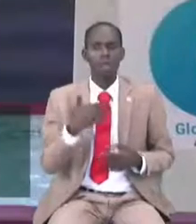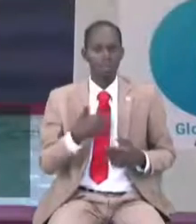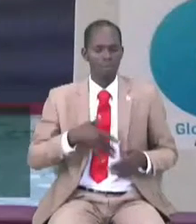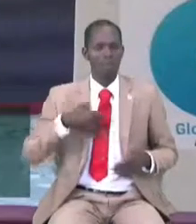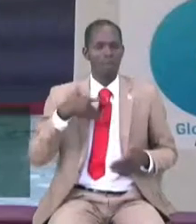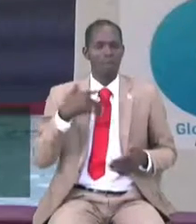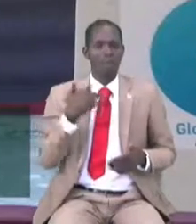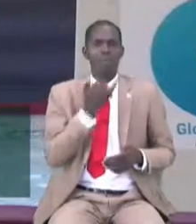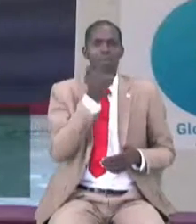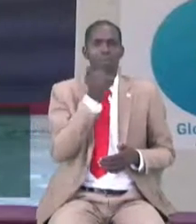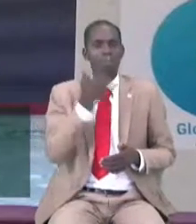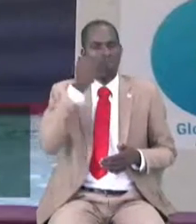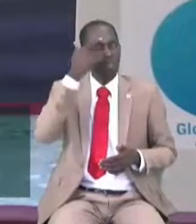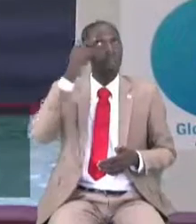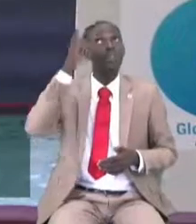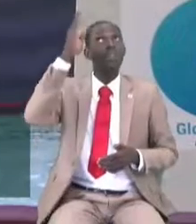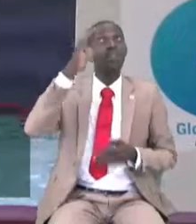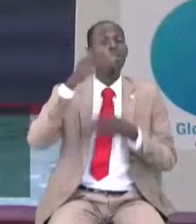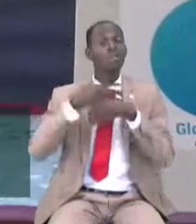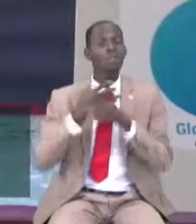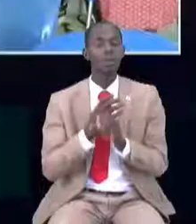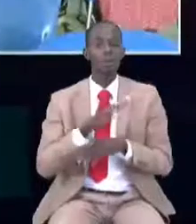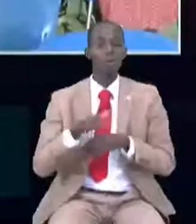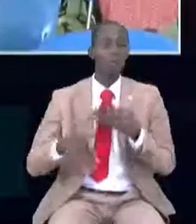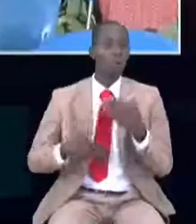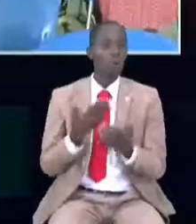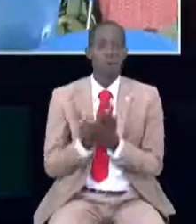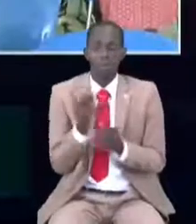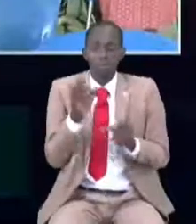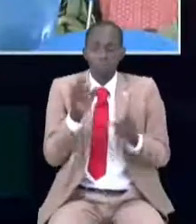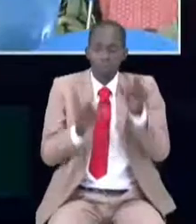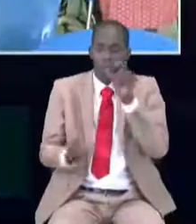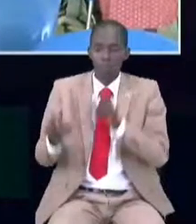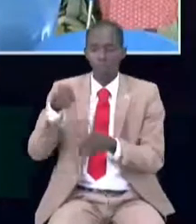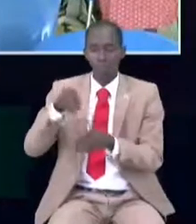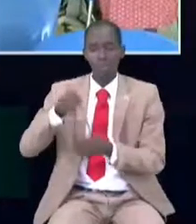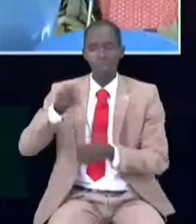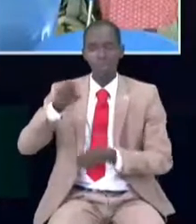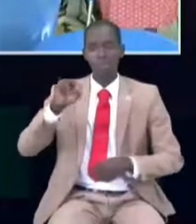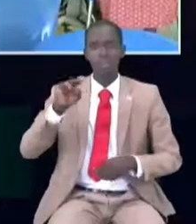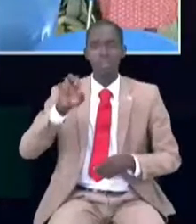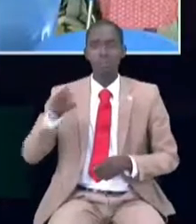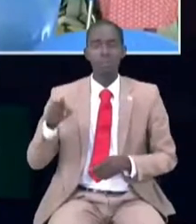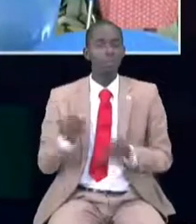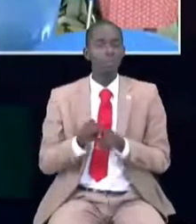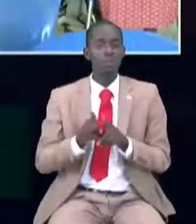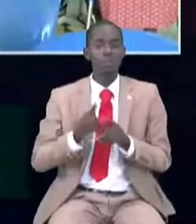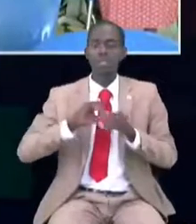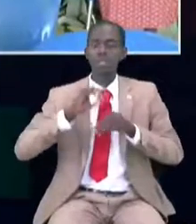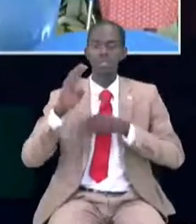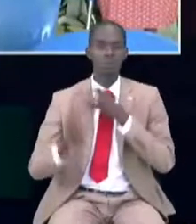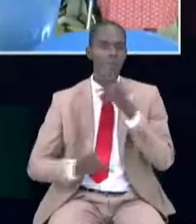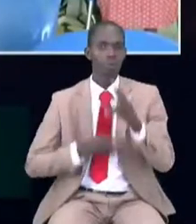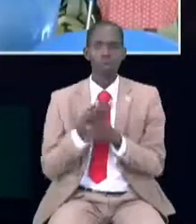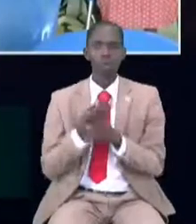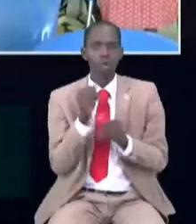toute personne vivant sur terre, toute personne vivant dans votre voisinage, toute personne qui vit